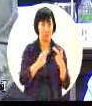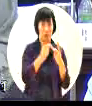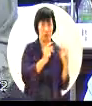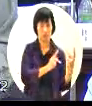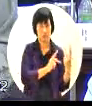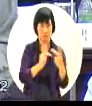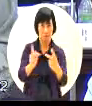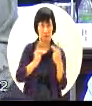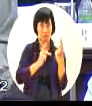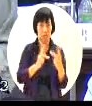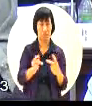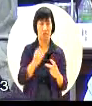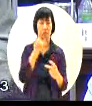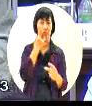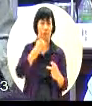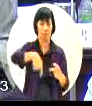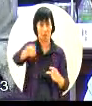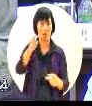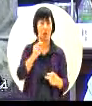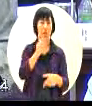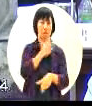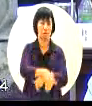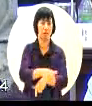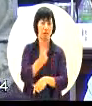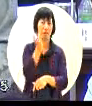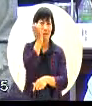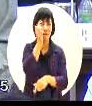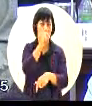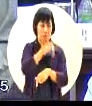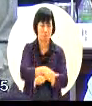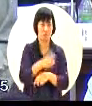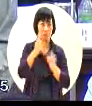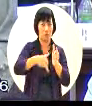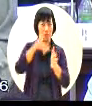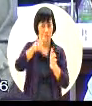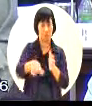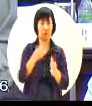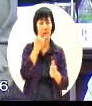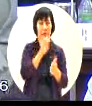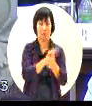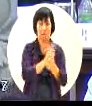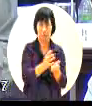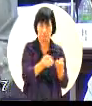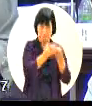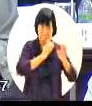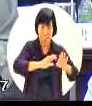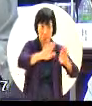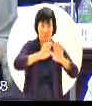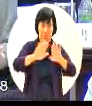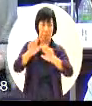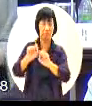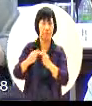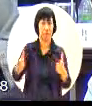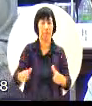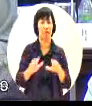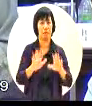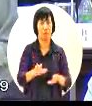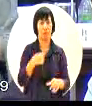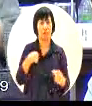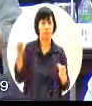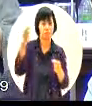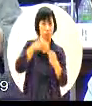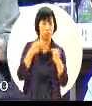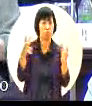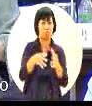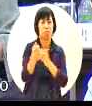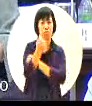甲工山火车站，安尼对工山的发展拢总无同款，所以这部分是咱即摆伫拍拼的目标，啊，